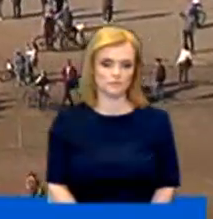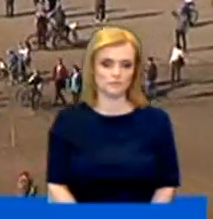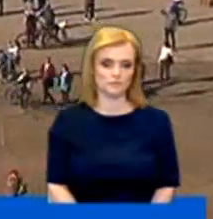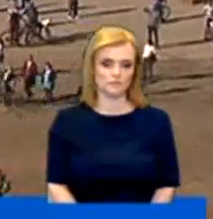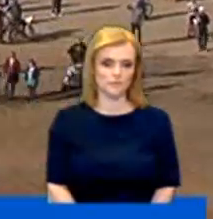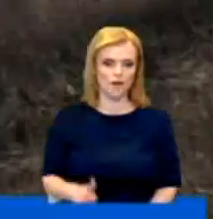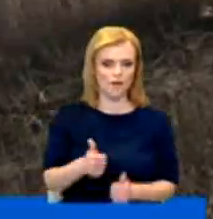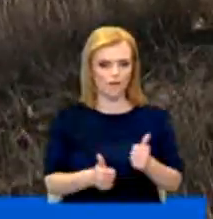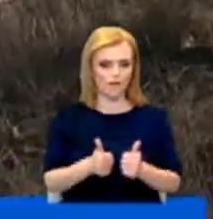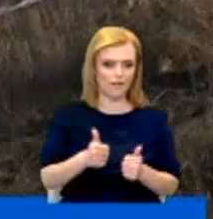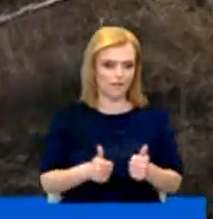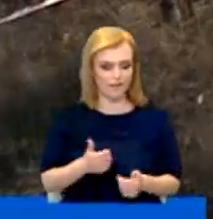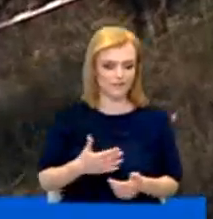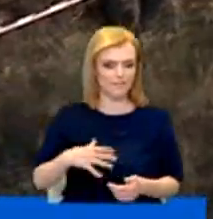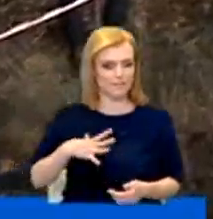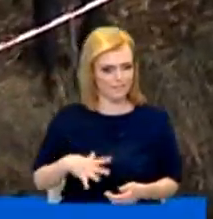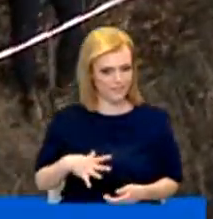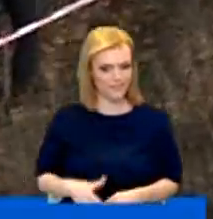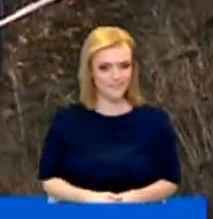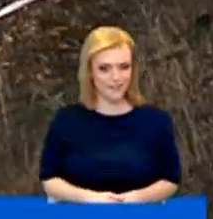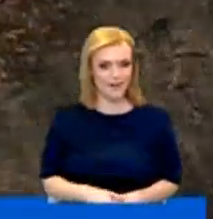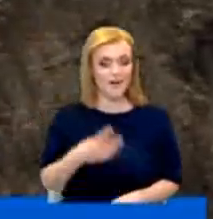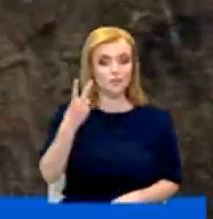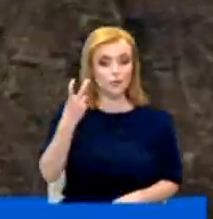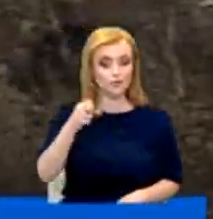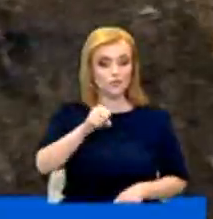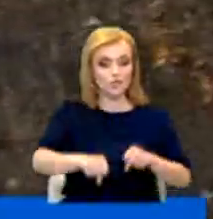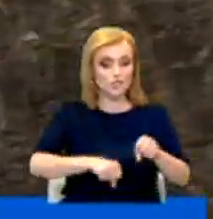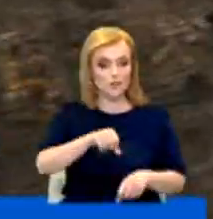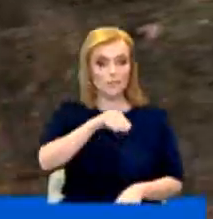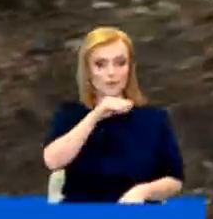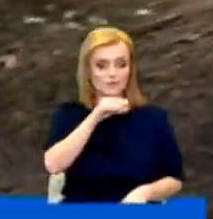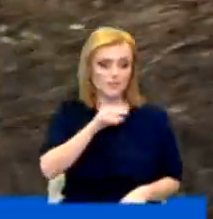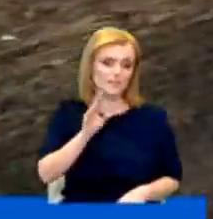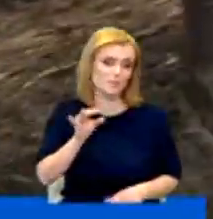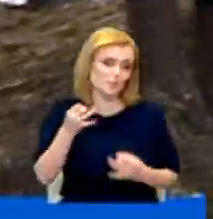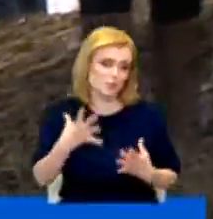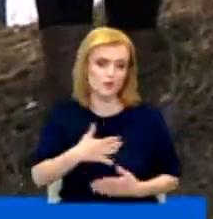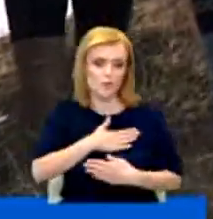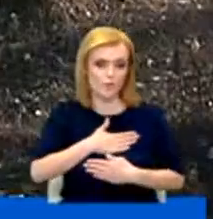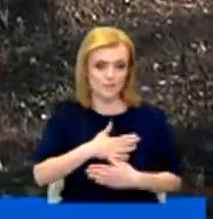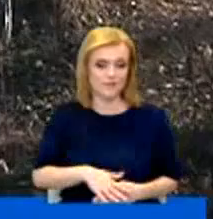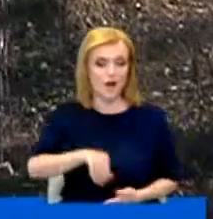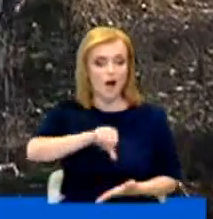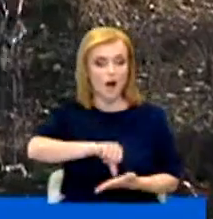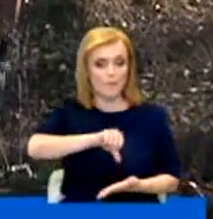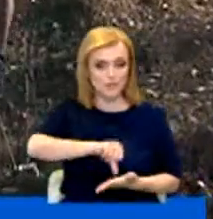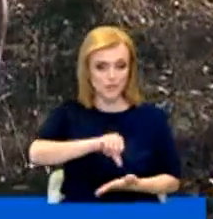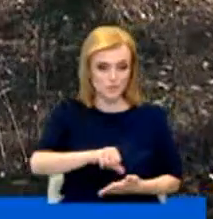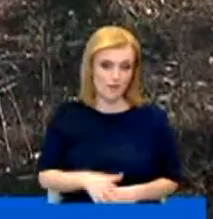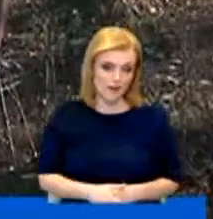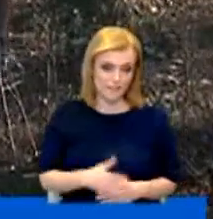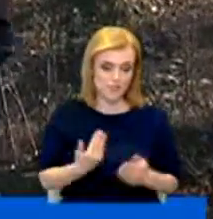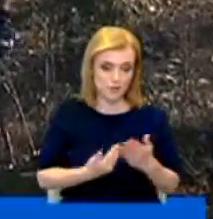Întrecere de rezistență, dar și de îndemânare. Peste 200 de cicliști, profesioniști și amatori au participat la campionatul național de